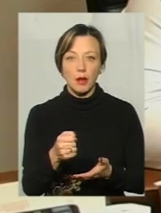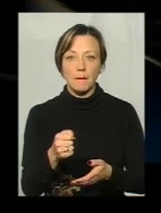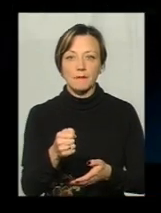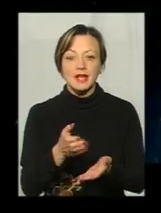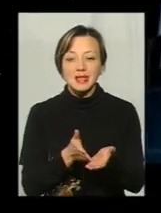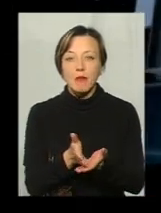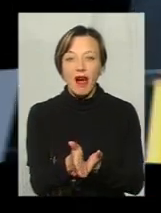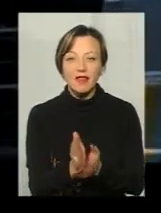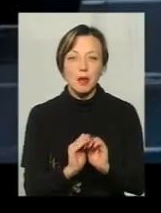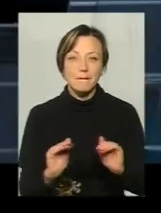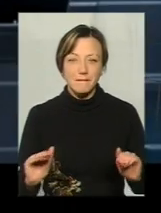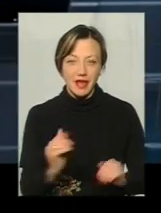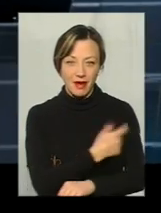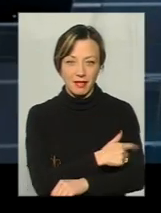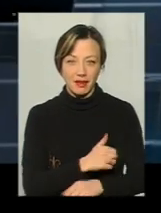педіатрії.